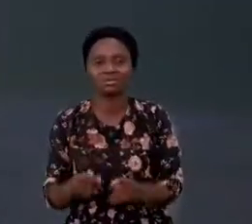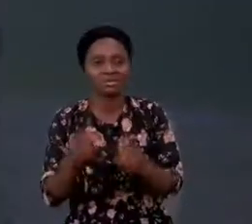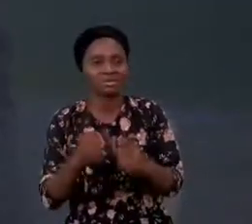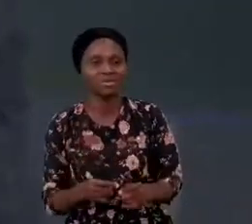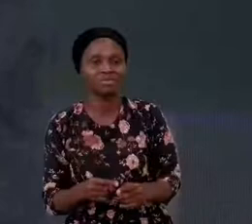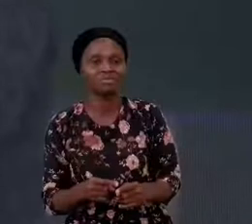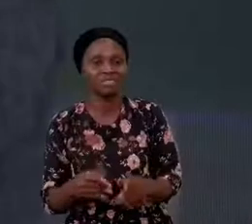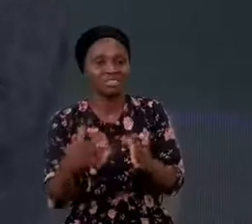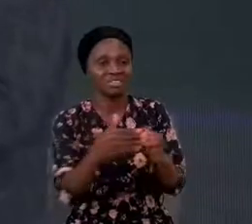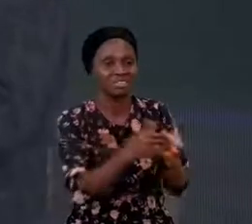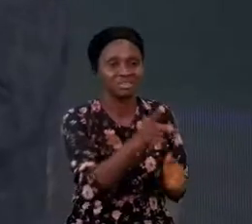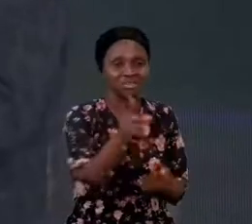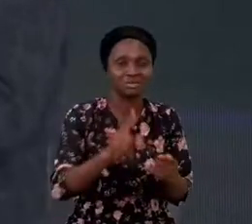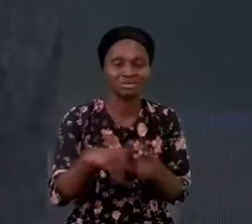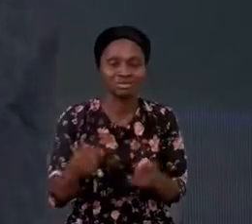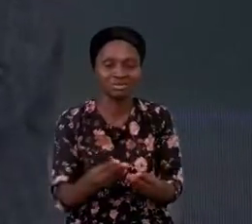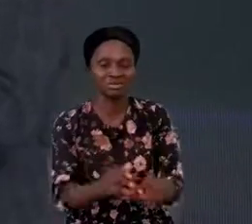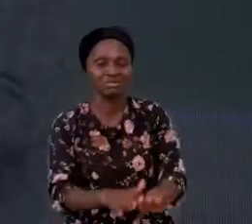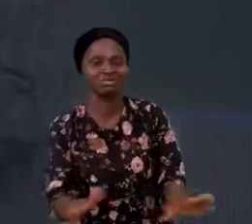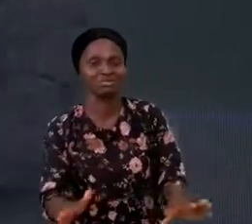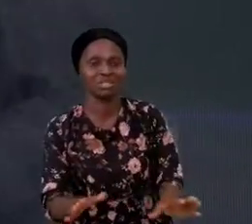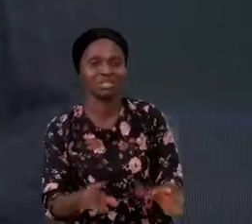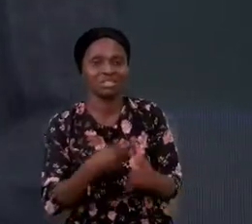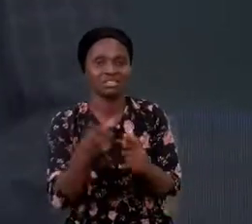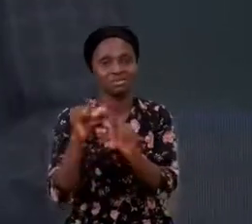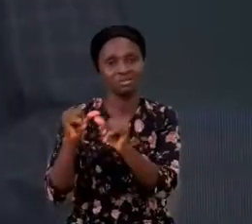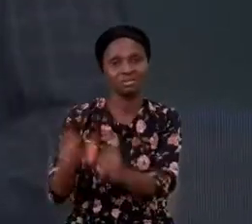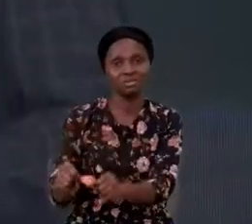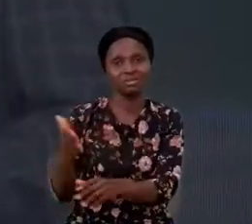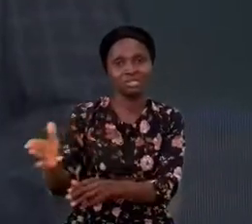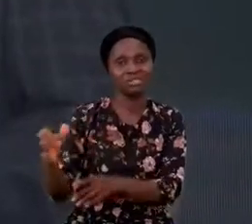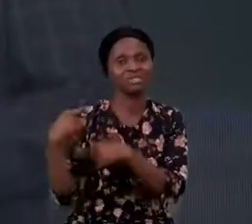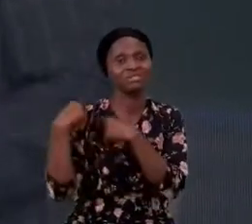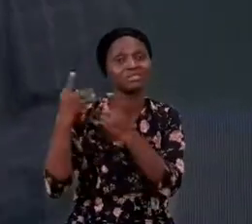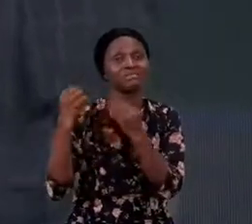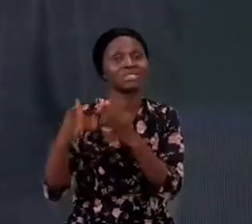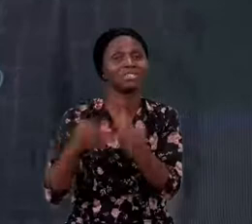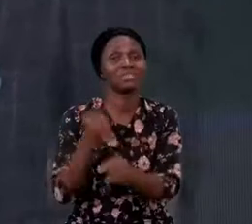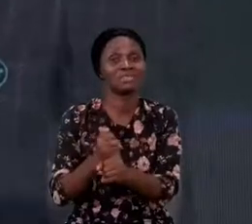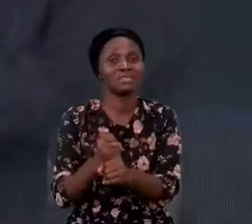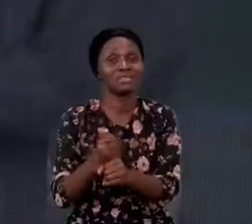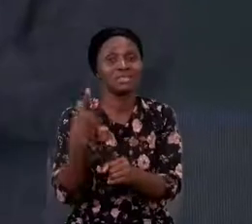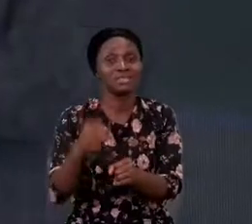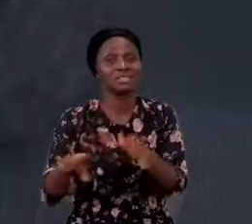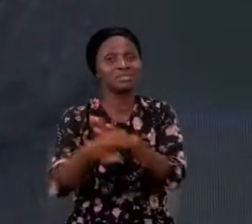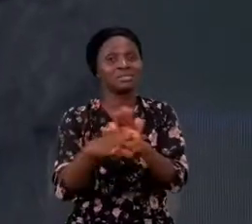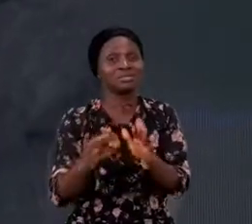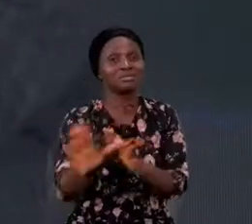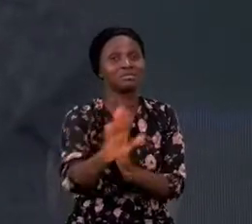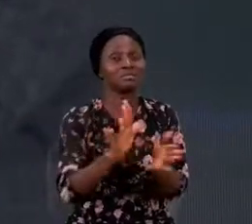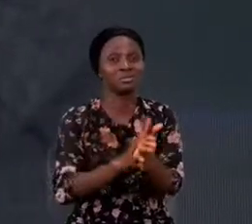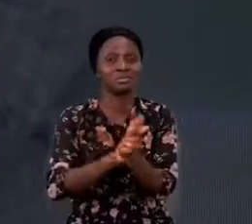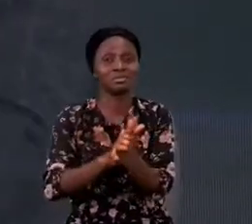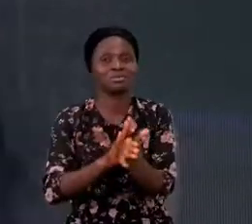toujours dans ton école, tu es toujours derrière. Dans tes études, toujours derrière. L'arrière de ta